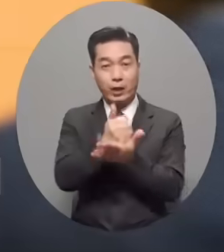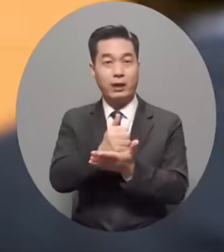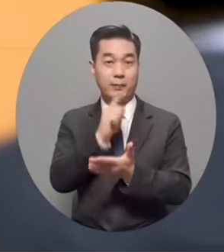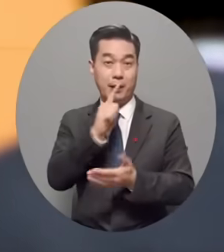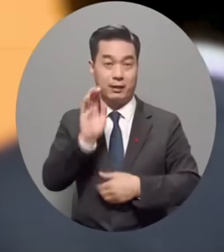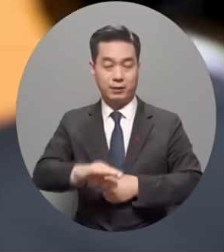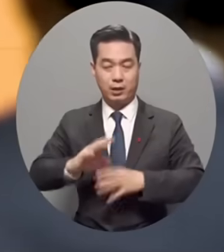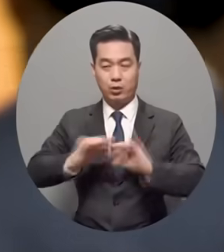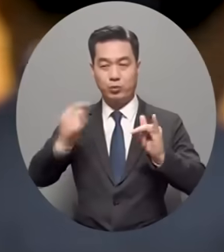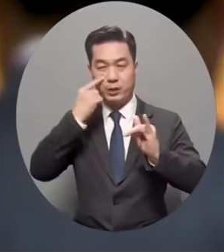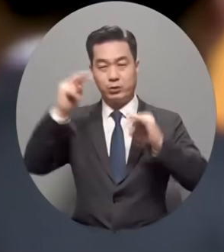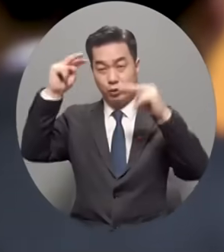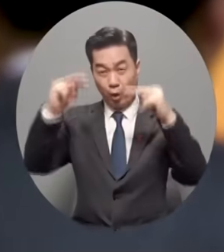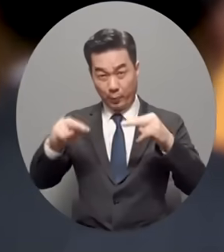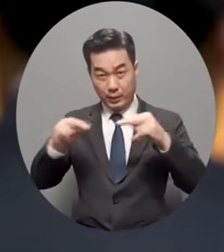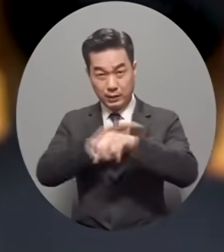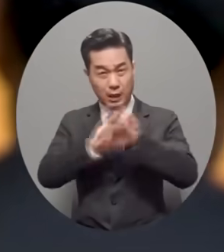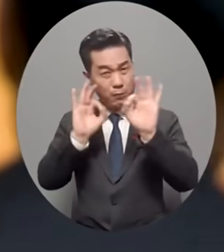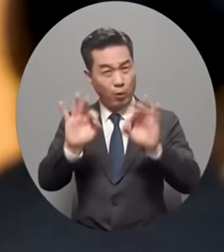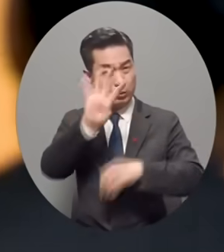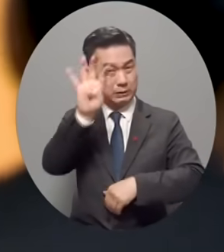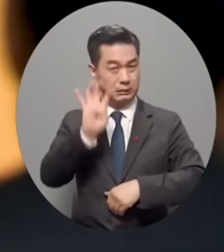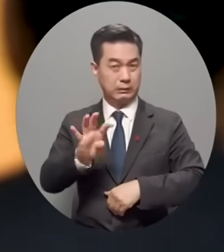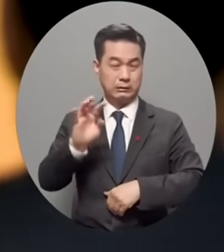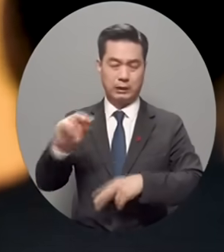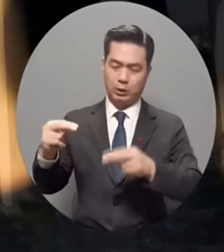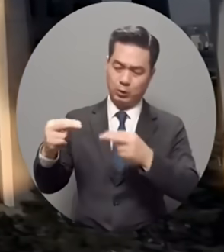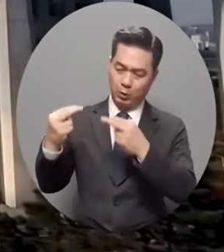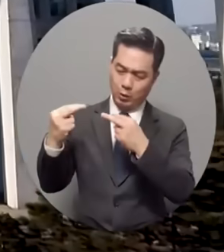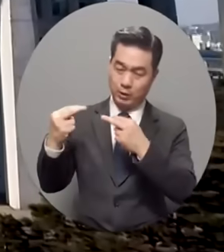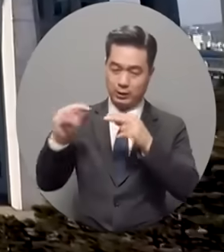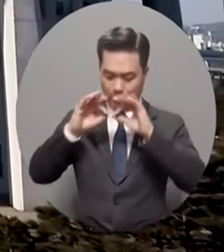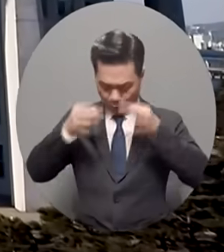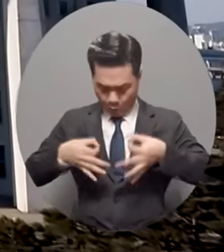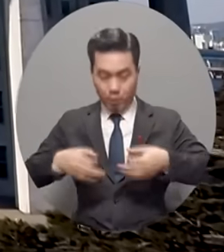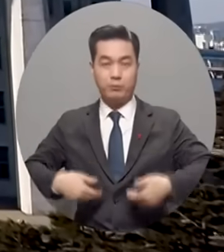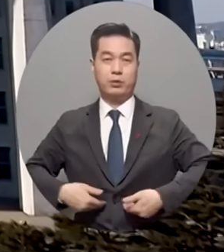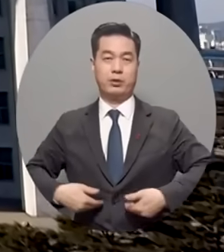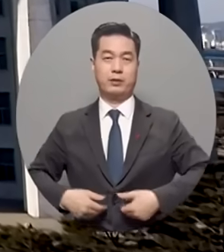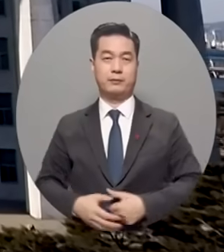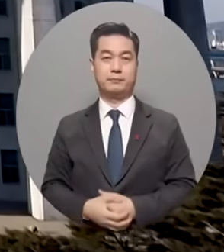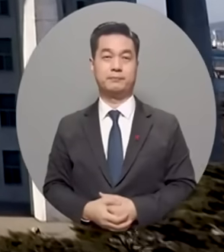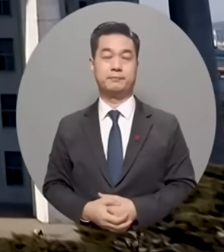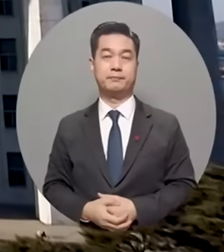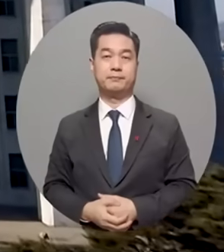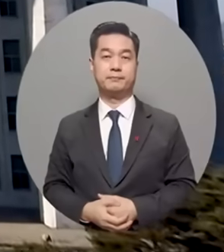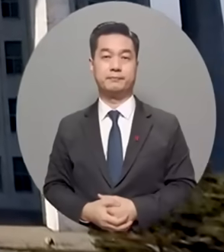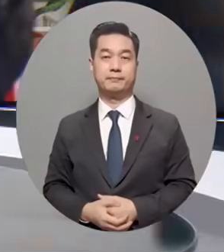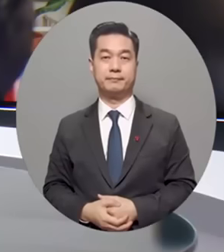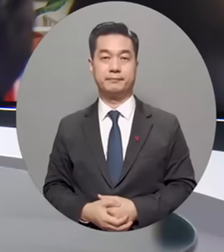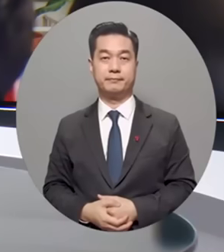눈높이를 제대로 보고 있는지는 거듭 되돌아볼 필요가 있어 보입니다. MBC 뉴스 신재웅입니다.